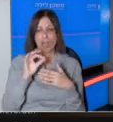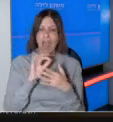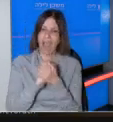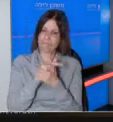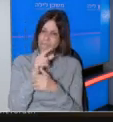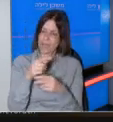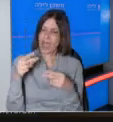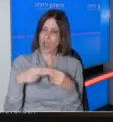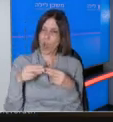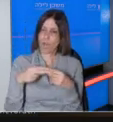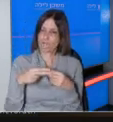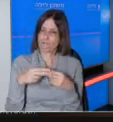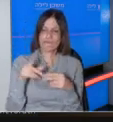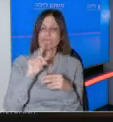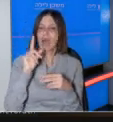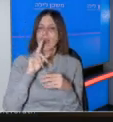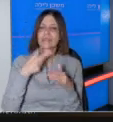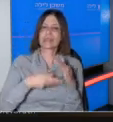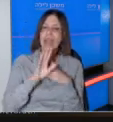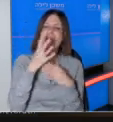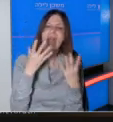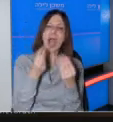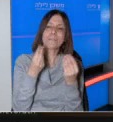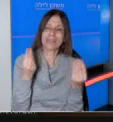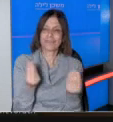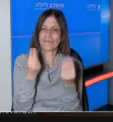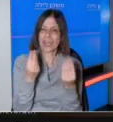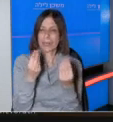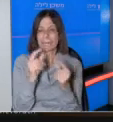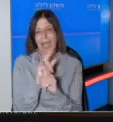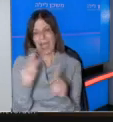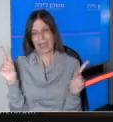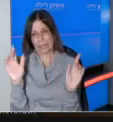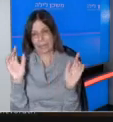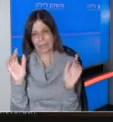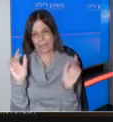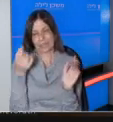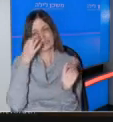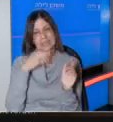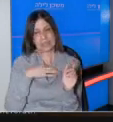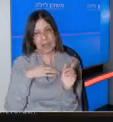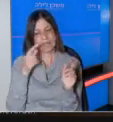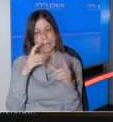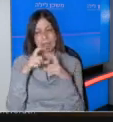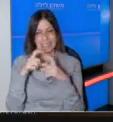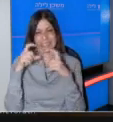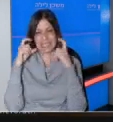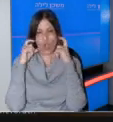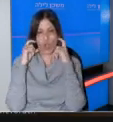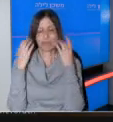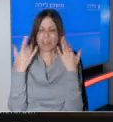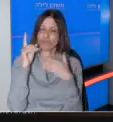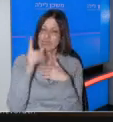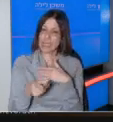חברך הקרוב, אבל אל תלך להרבה דברים אחרים. שים לב למסכות כשצריך,